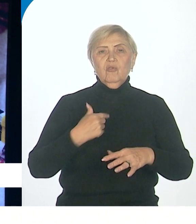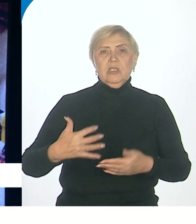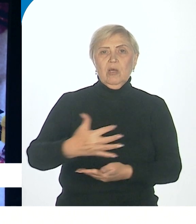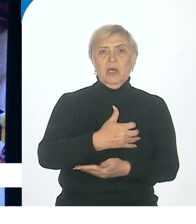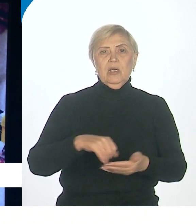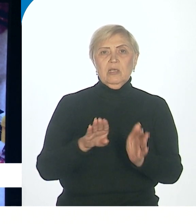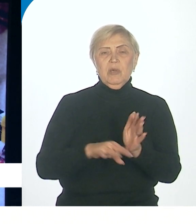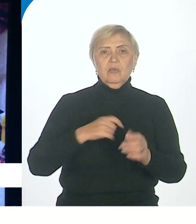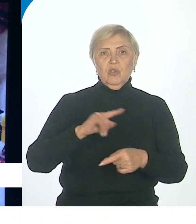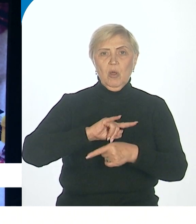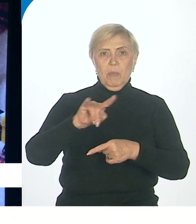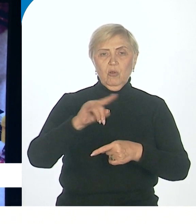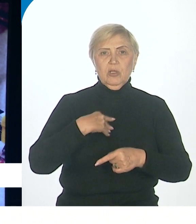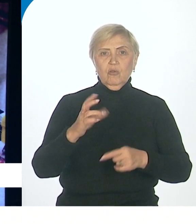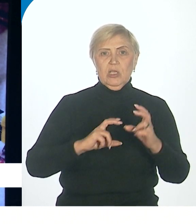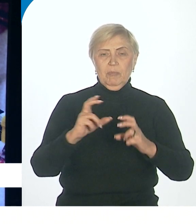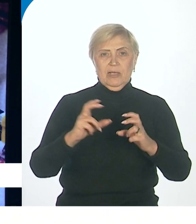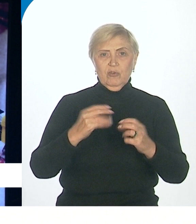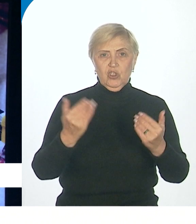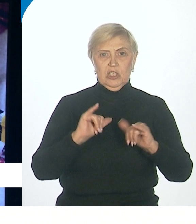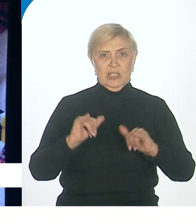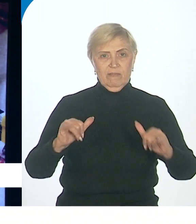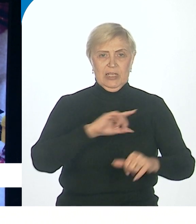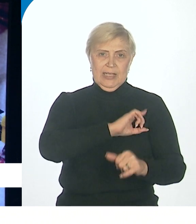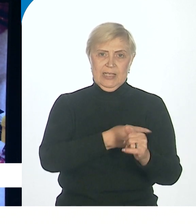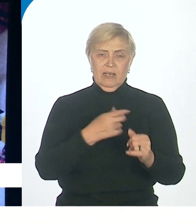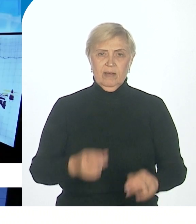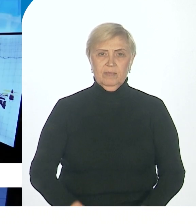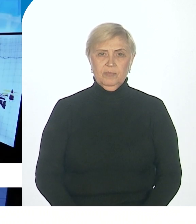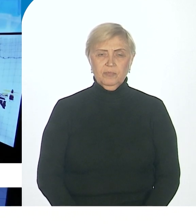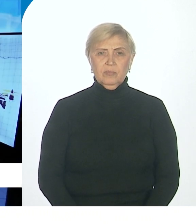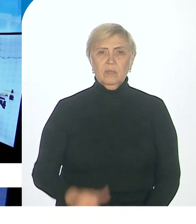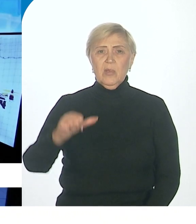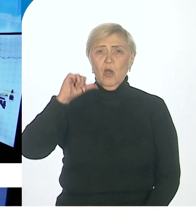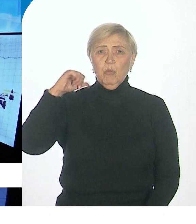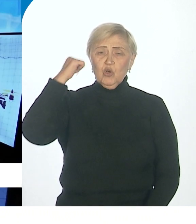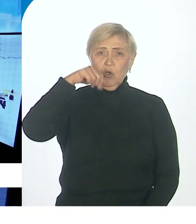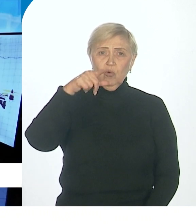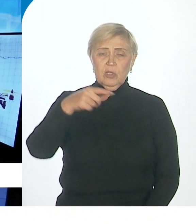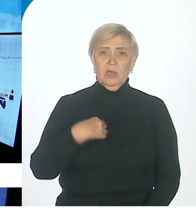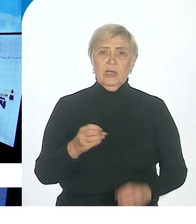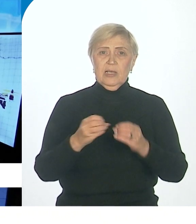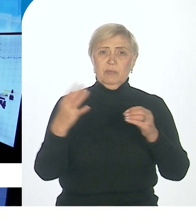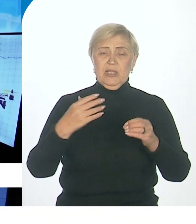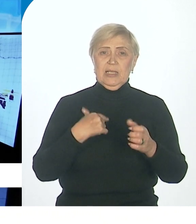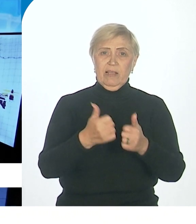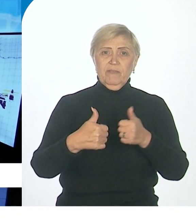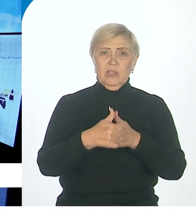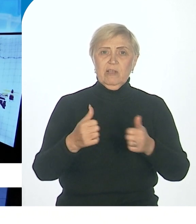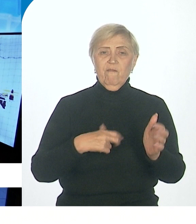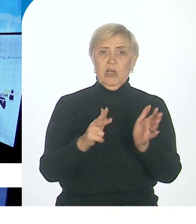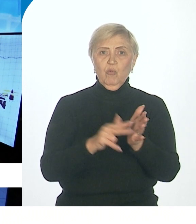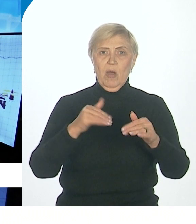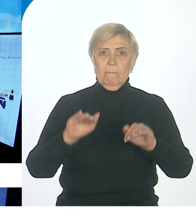да, то есть оно развивается сейчас. А, слушайте, про прошлый год из 15 финалистов 8